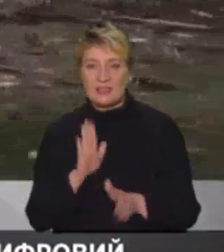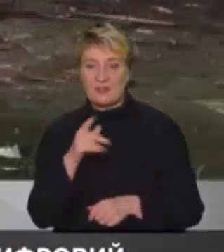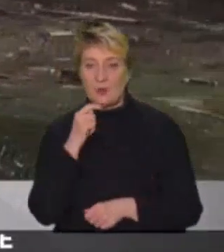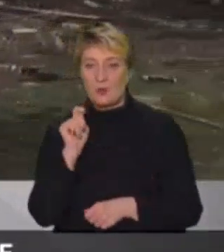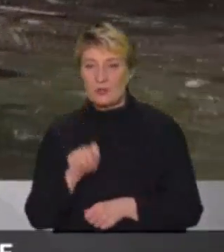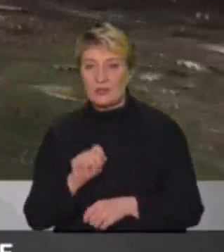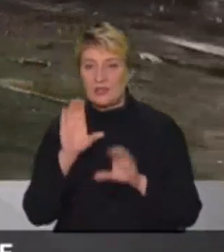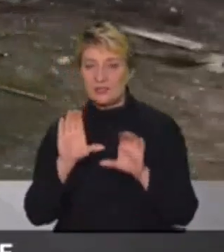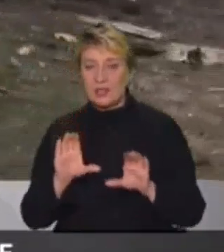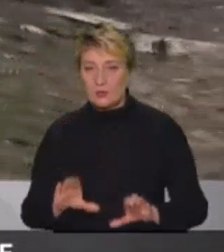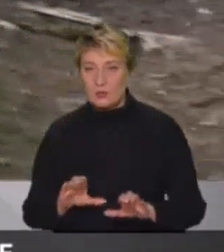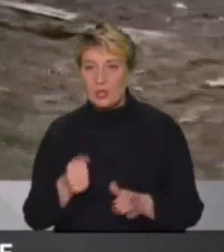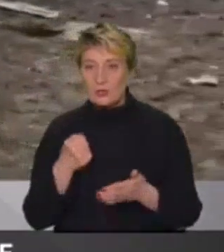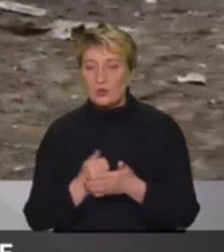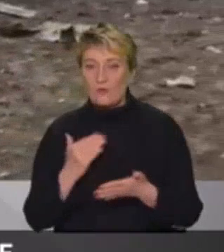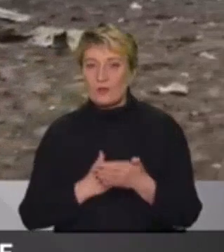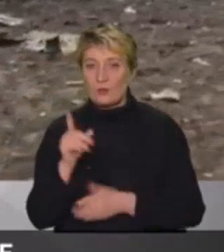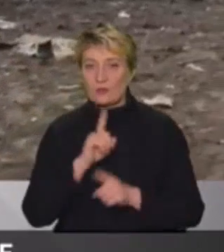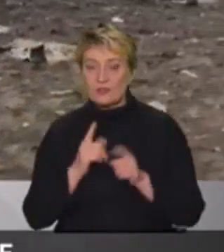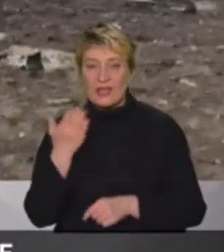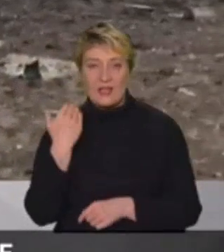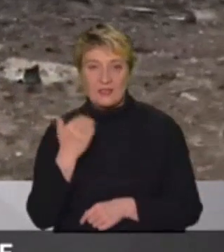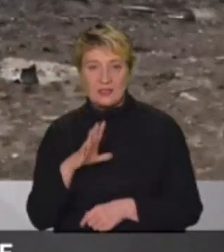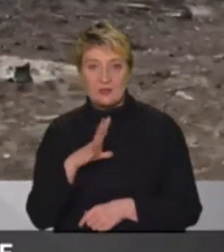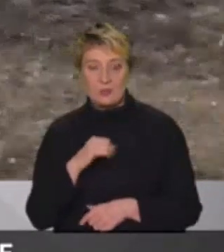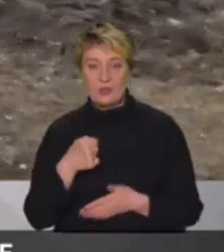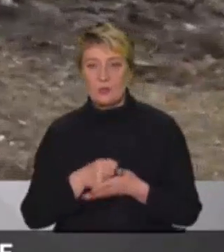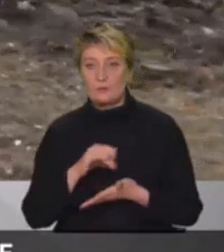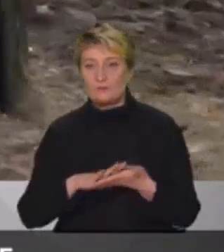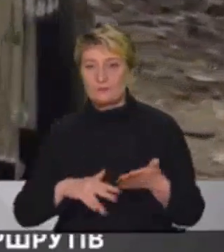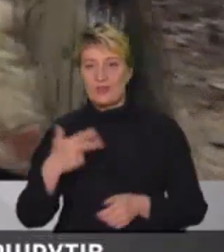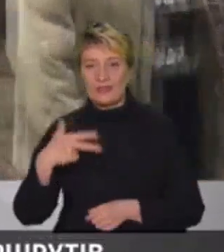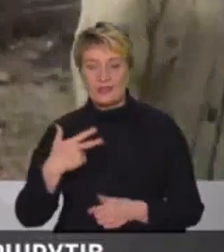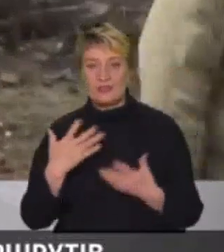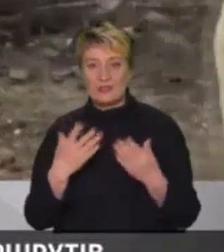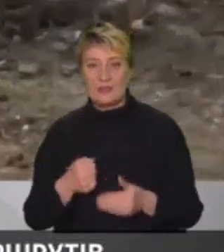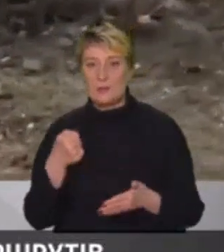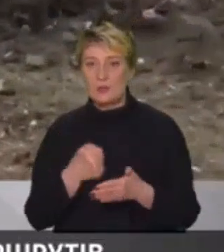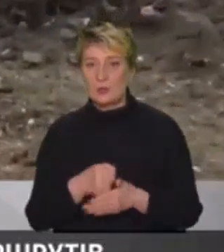до Верховної Ради. Раніше воєнний стан був подовжений на 30 днів до